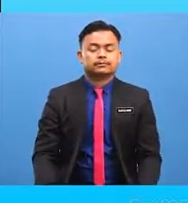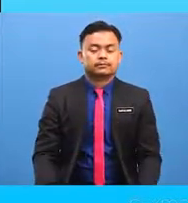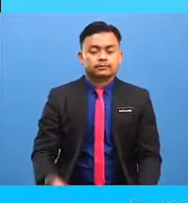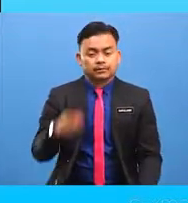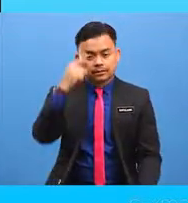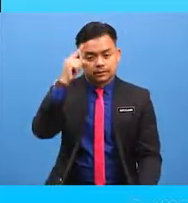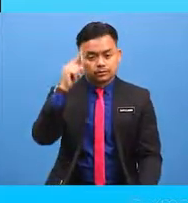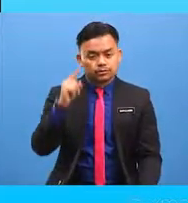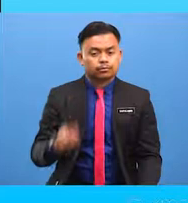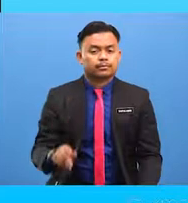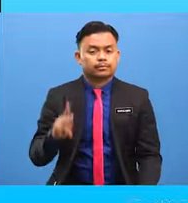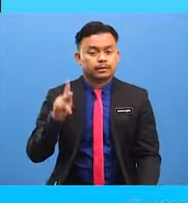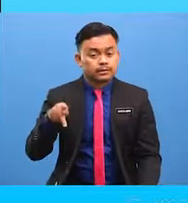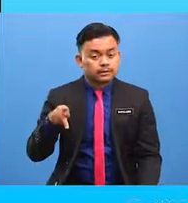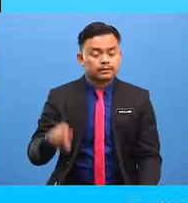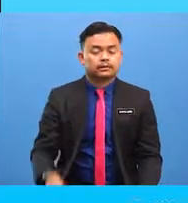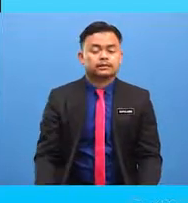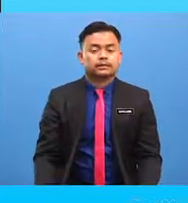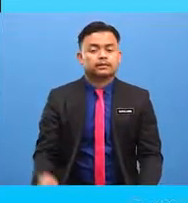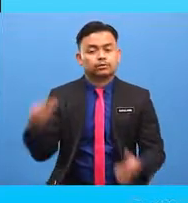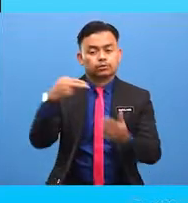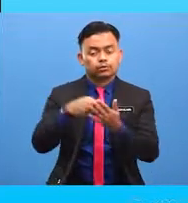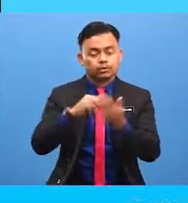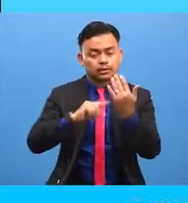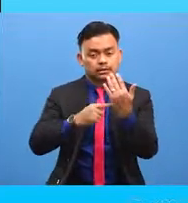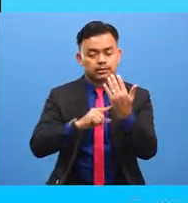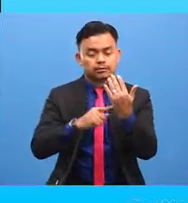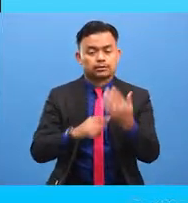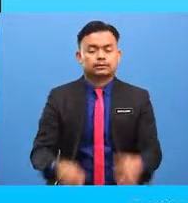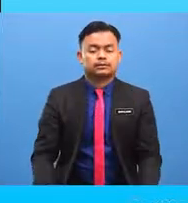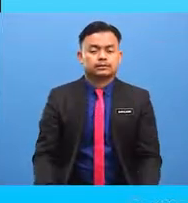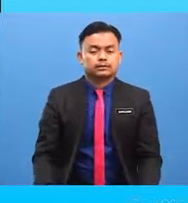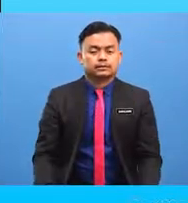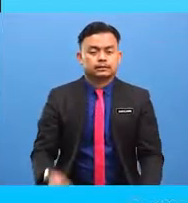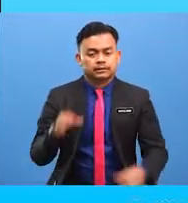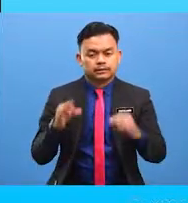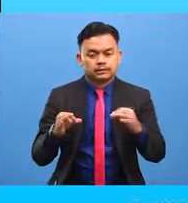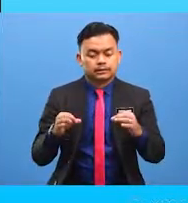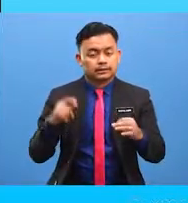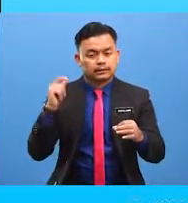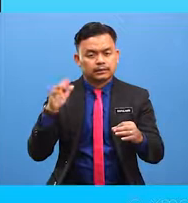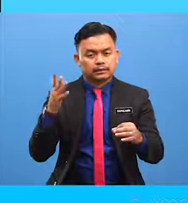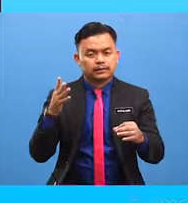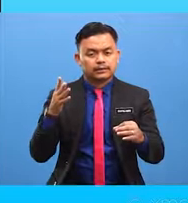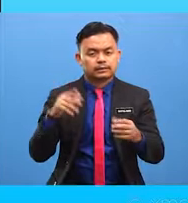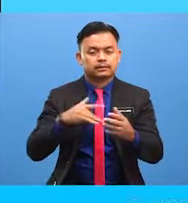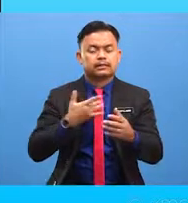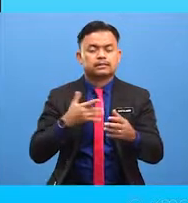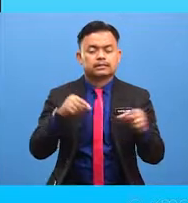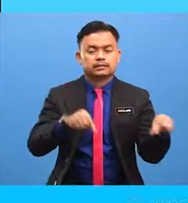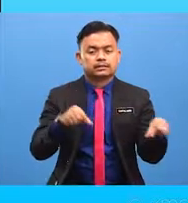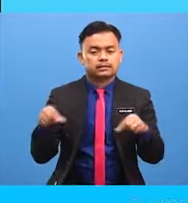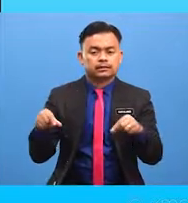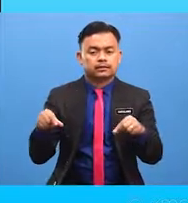Untuk kepastian, kamu boleh mengulangi simulasi tadi jika tidak dapat merasai pergerakan semasa